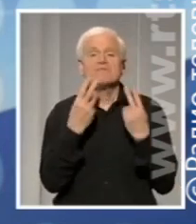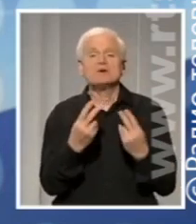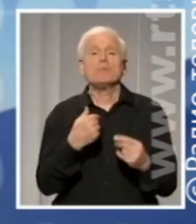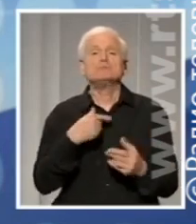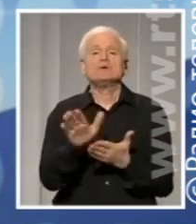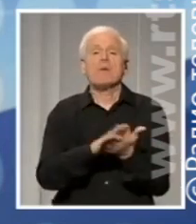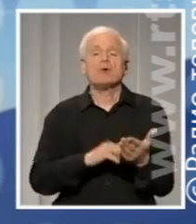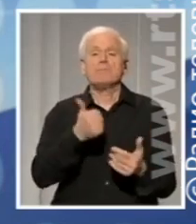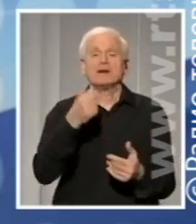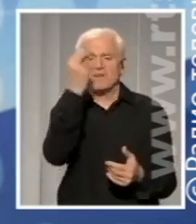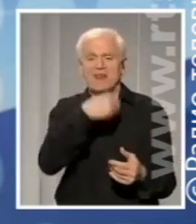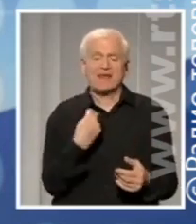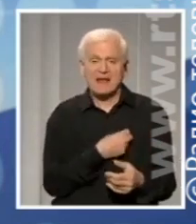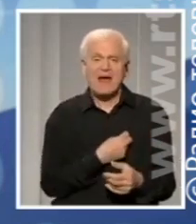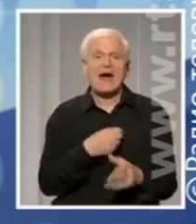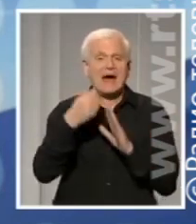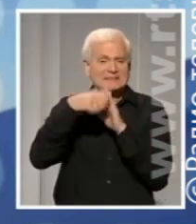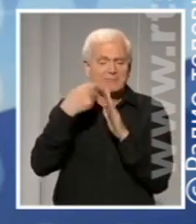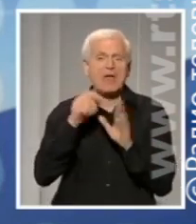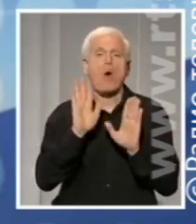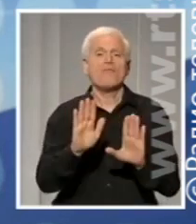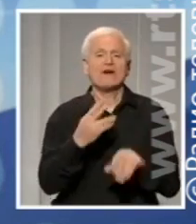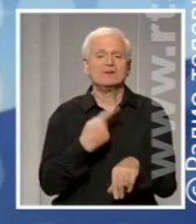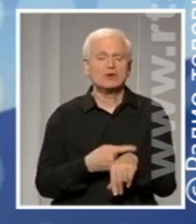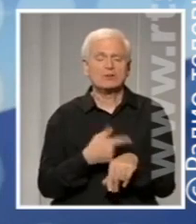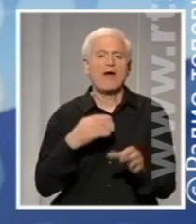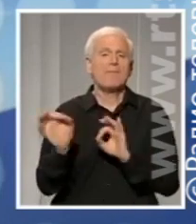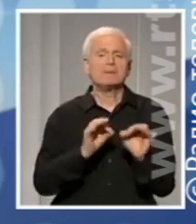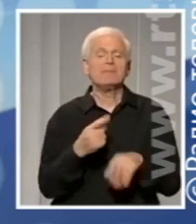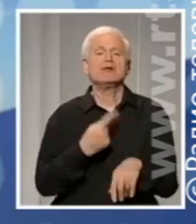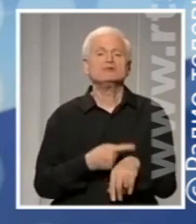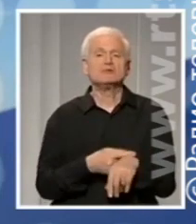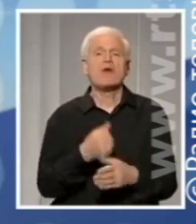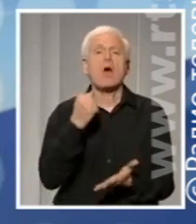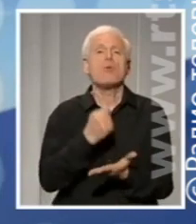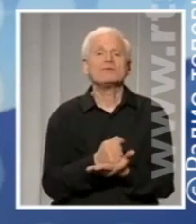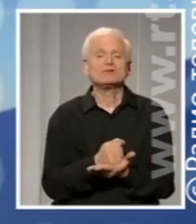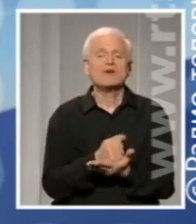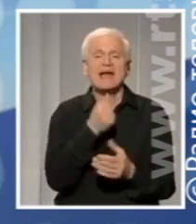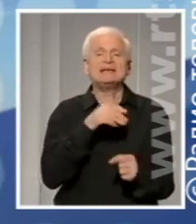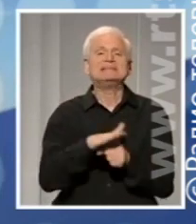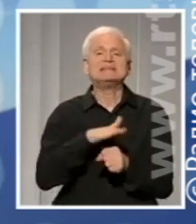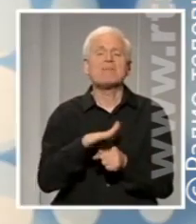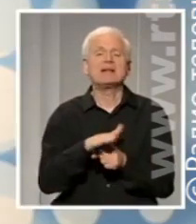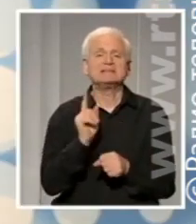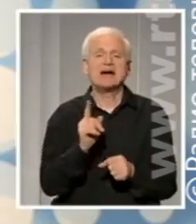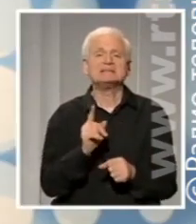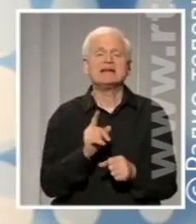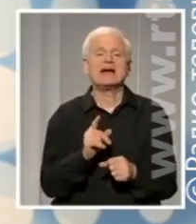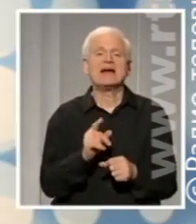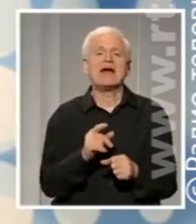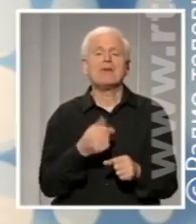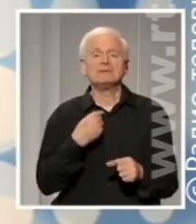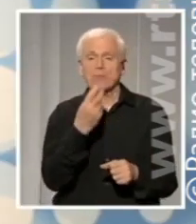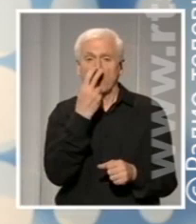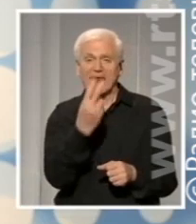ovu prvu nedelju, u stvari, snimanja ovakvih časova pripremili časove utvrđivanja i sistematizacije. Negde